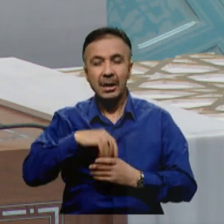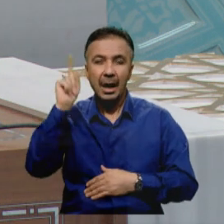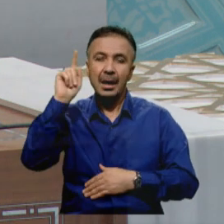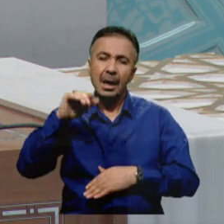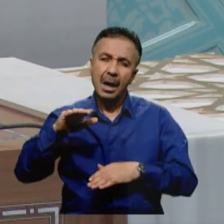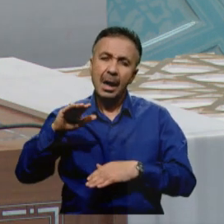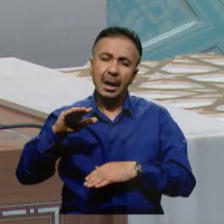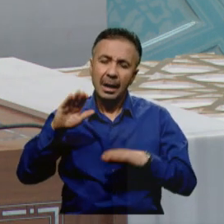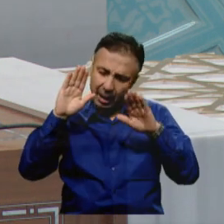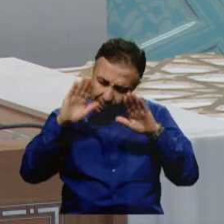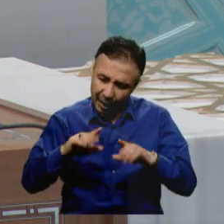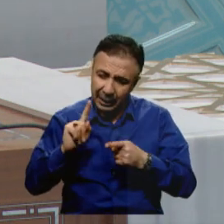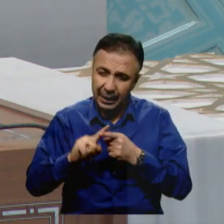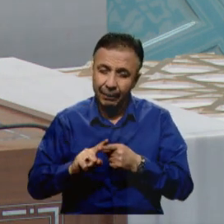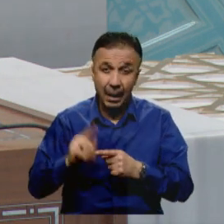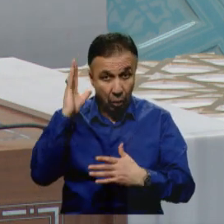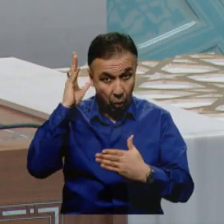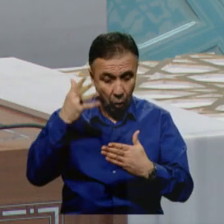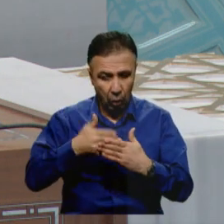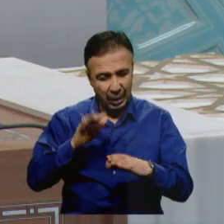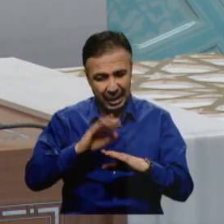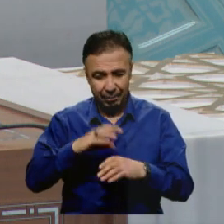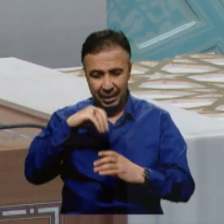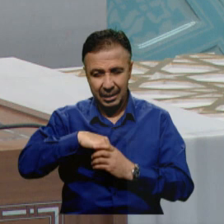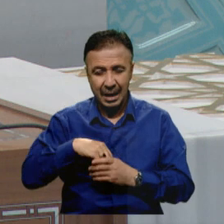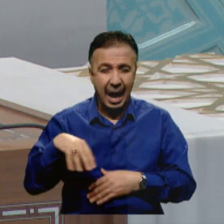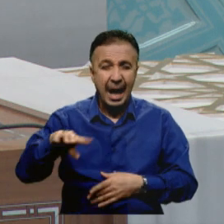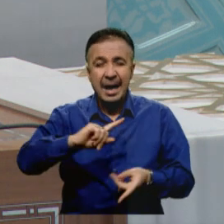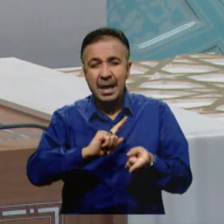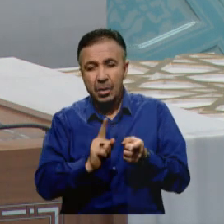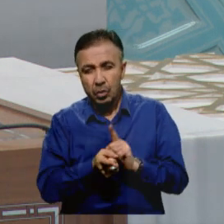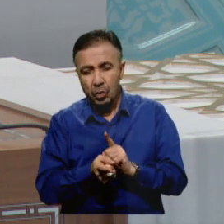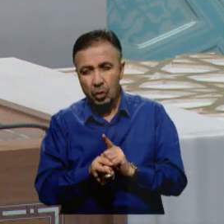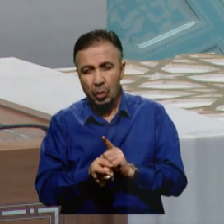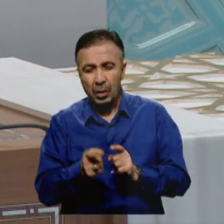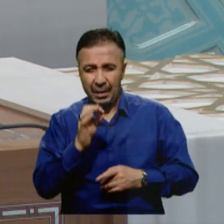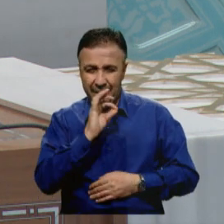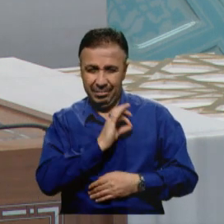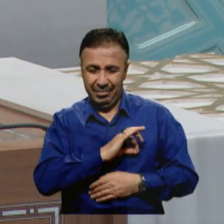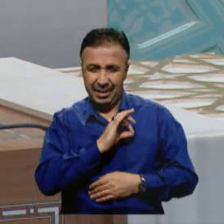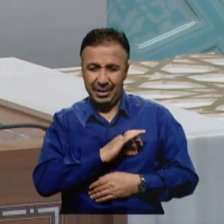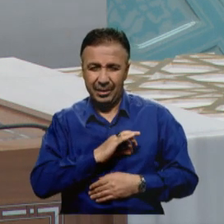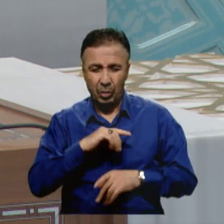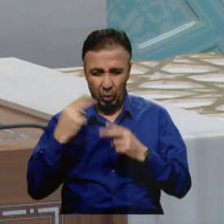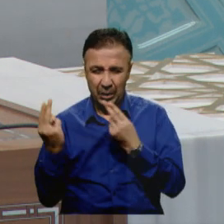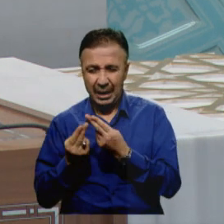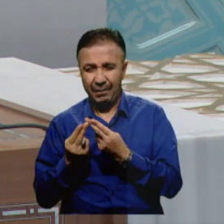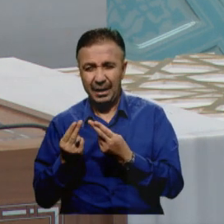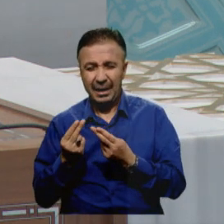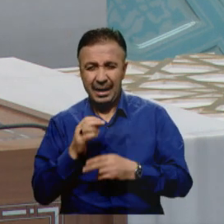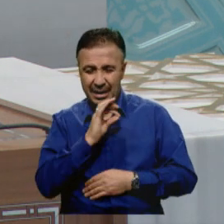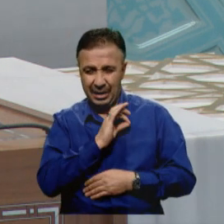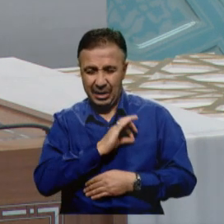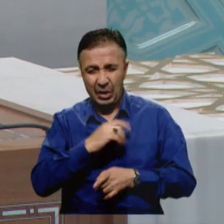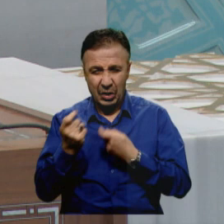ibadet ve kulluk ederken her türlü beşeri düşüncelerden, çıkarlardan, dünyevi menfaatlerden soyutlanmak,